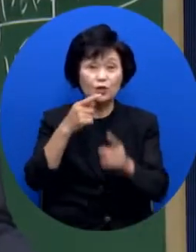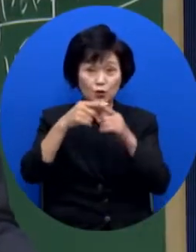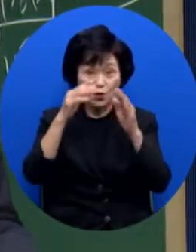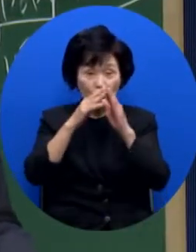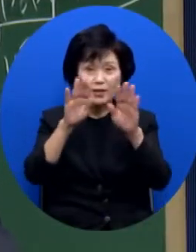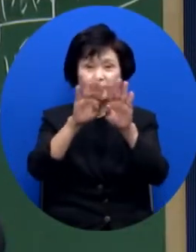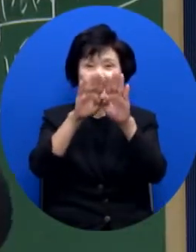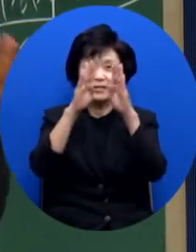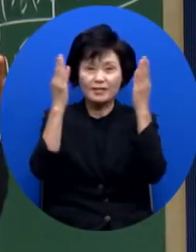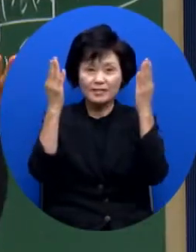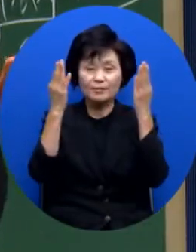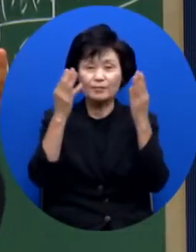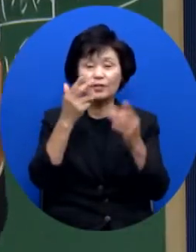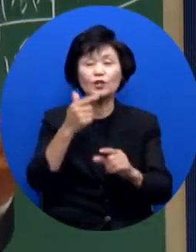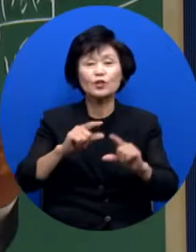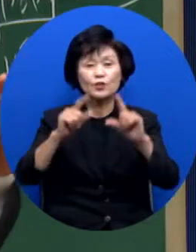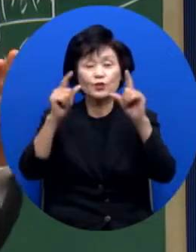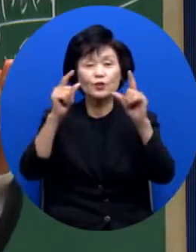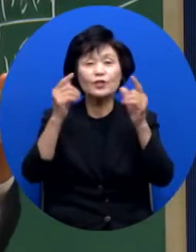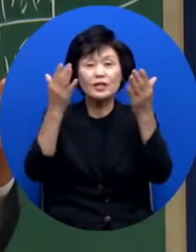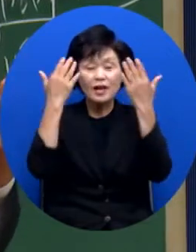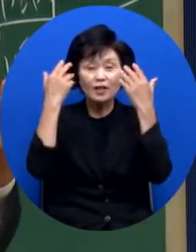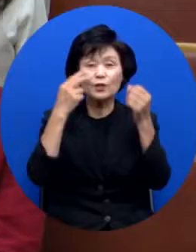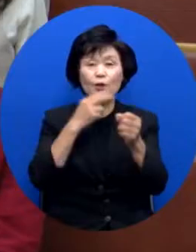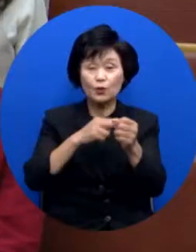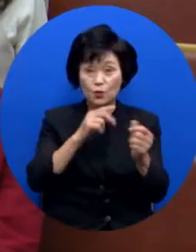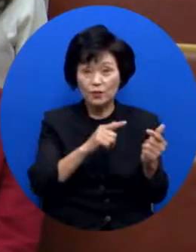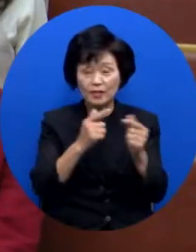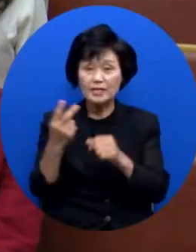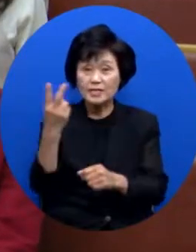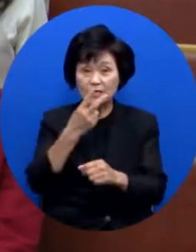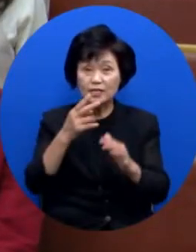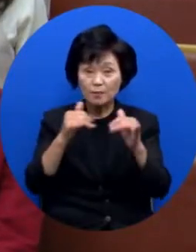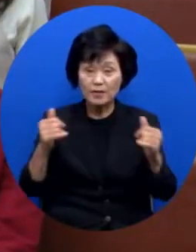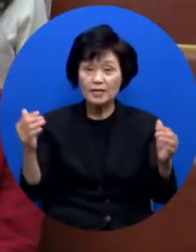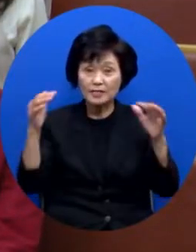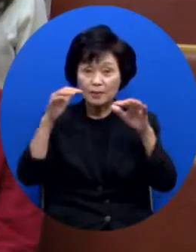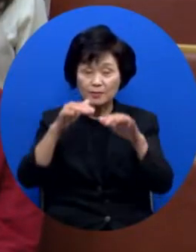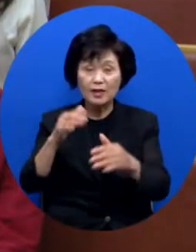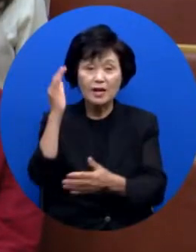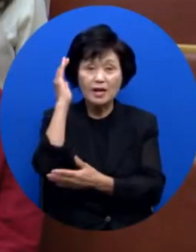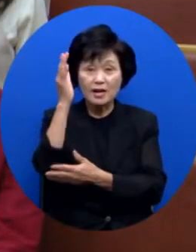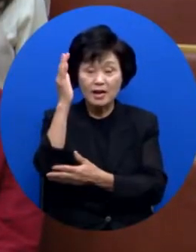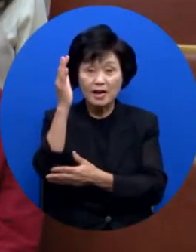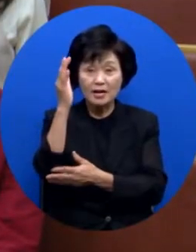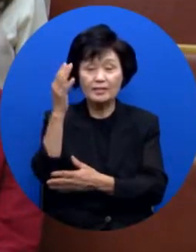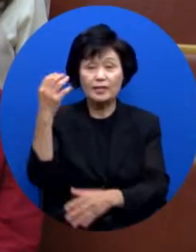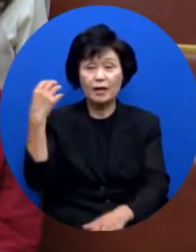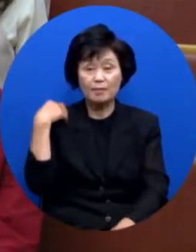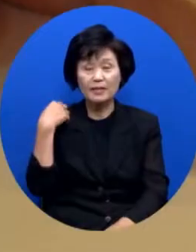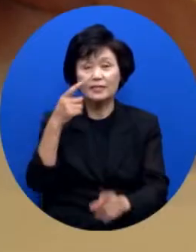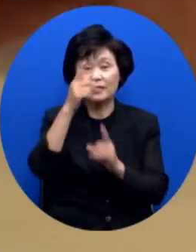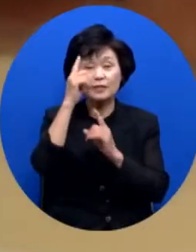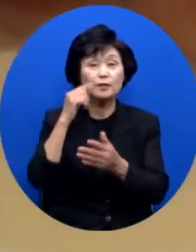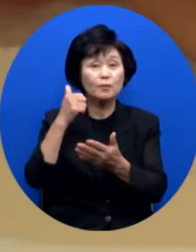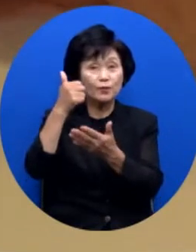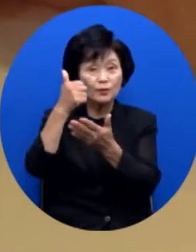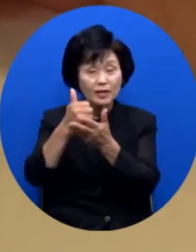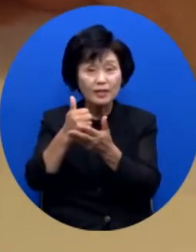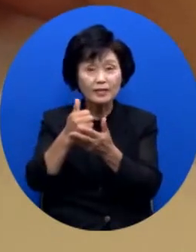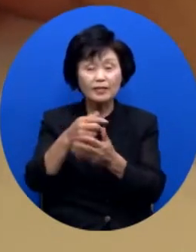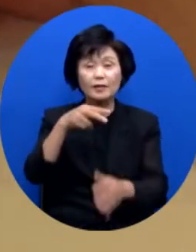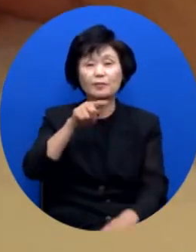울산 지역 주일학교 교사와 성도 2천여 명이 참석한 가운데 강사로 나선 더 바이블 미니스트리 대표 이지웅 목사는